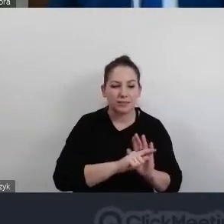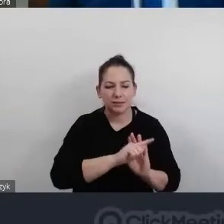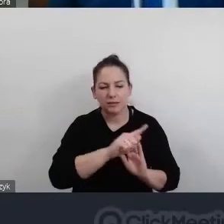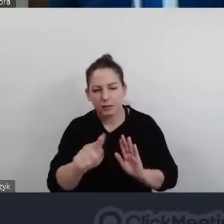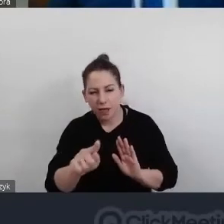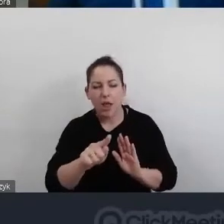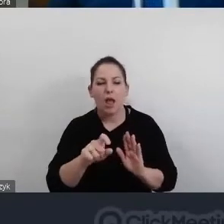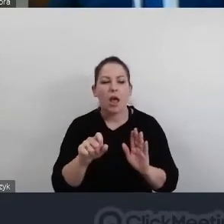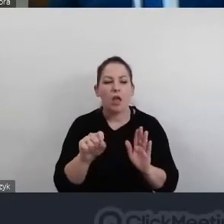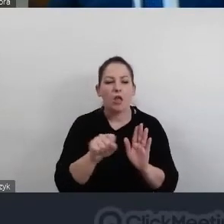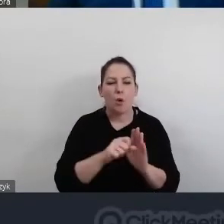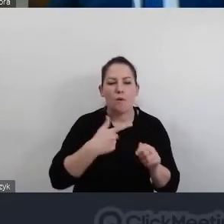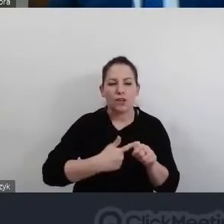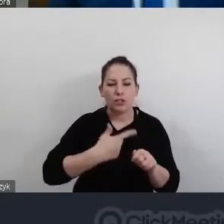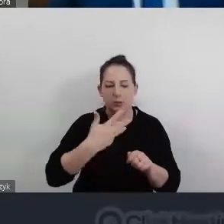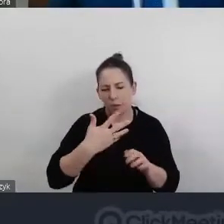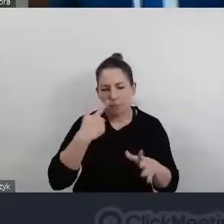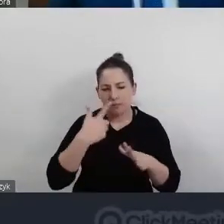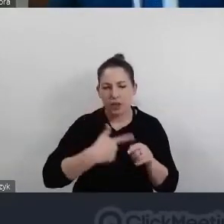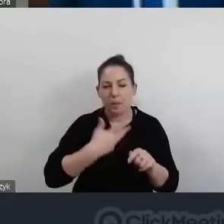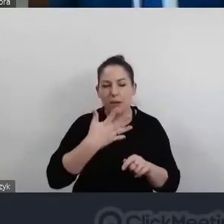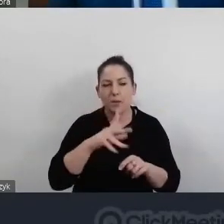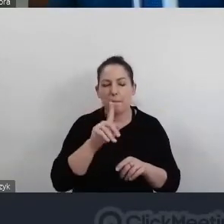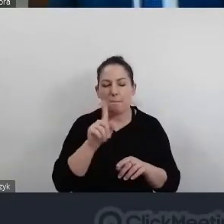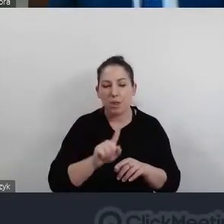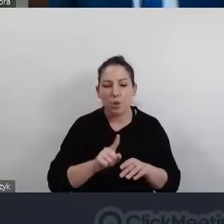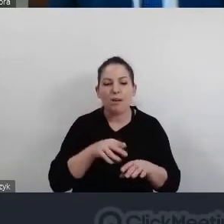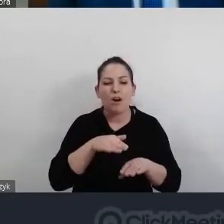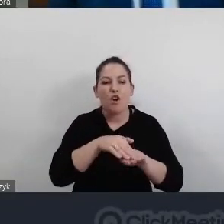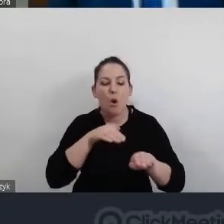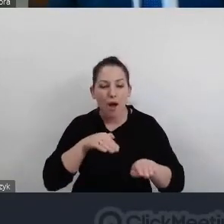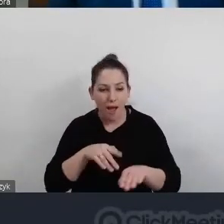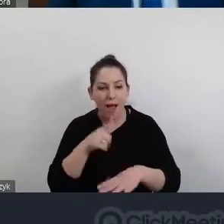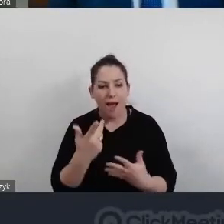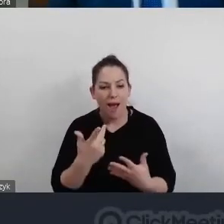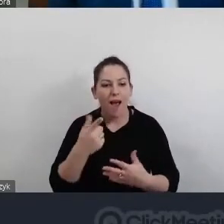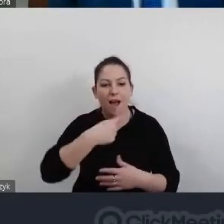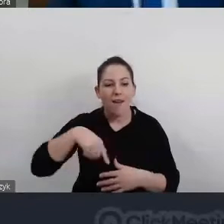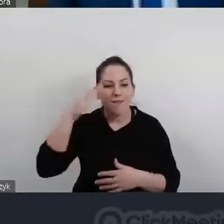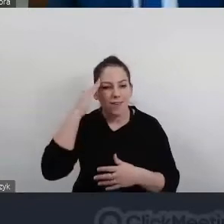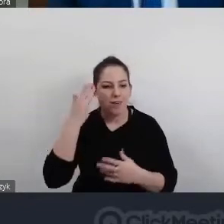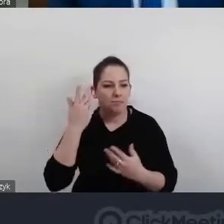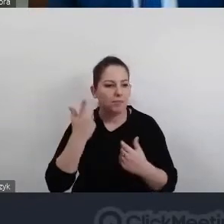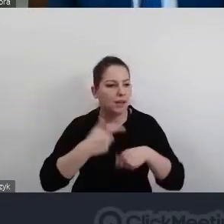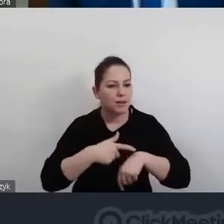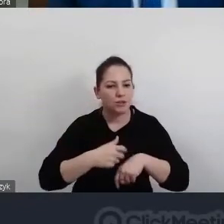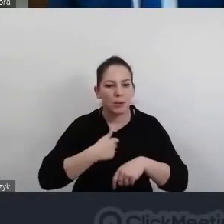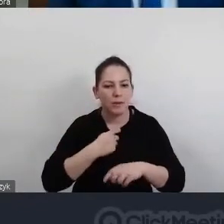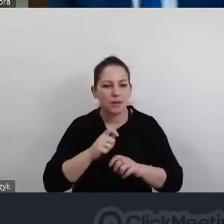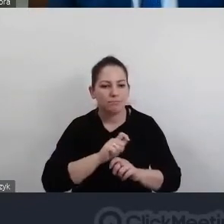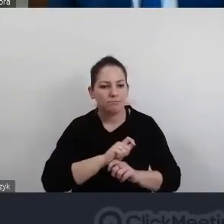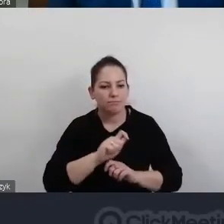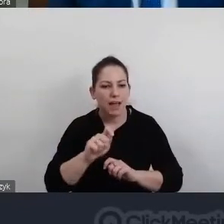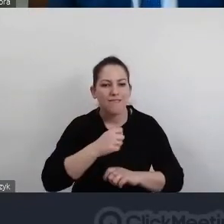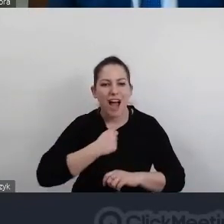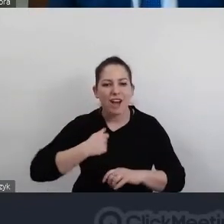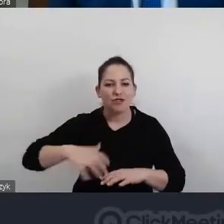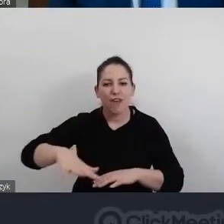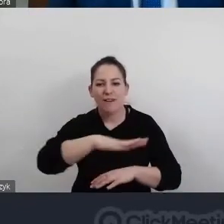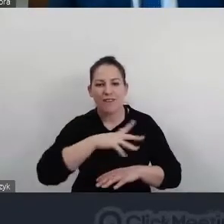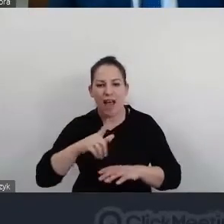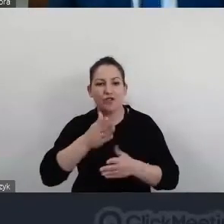minut bez korków. Natomiast każdy z nas ma świadomość, ile czasu jest, żeby przejechać, przemieścić się w Warszawie z